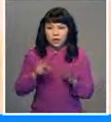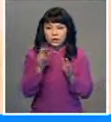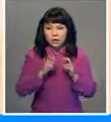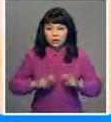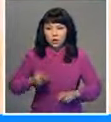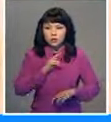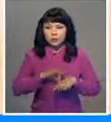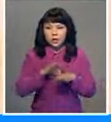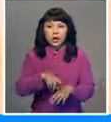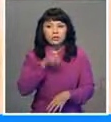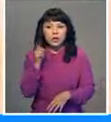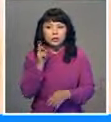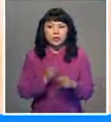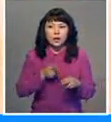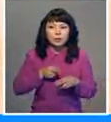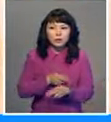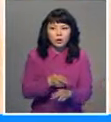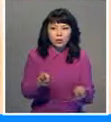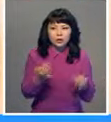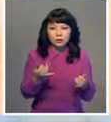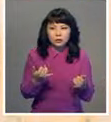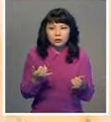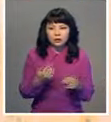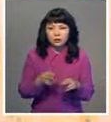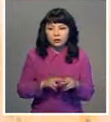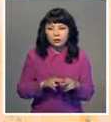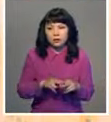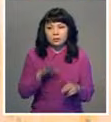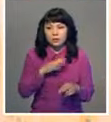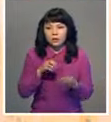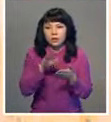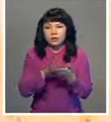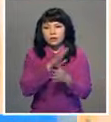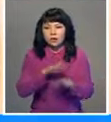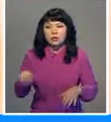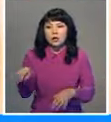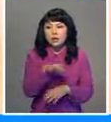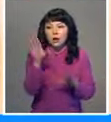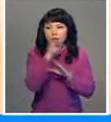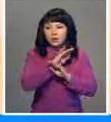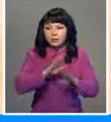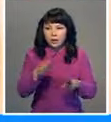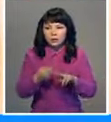Тексеру барысында жасөспірімнің темір жолды белгіленбеген жерден кесіп өткендігі